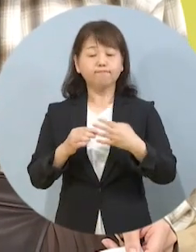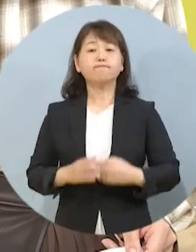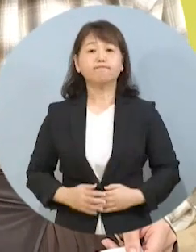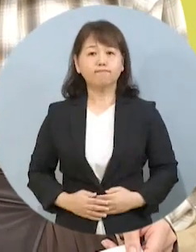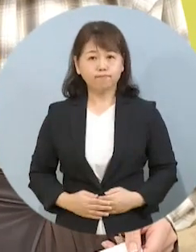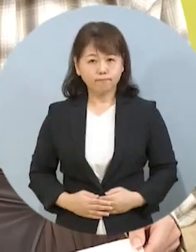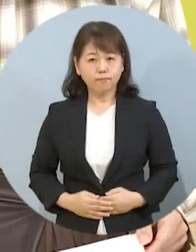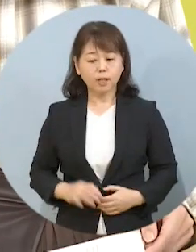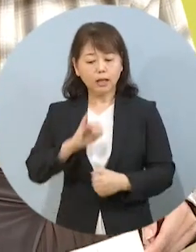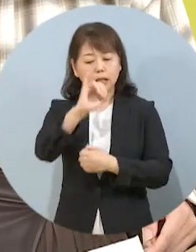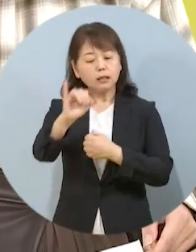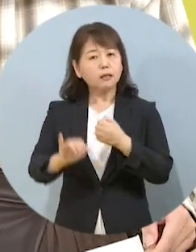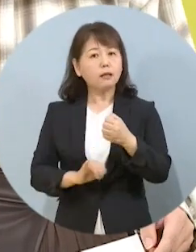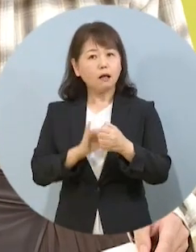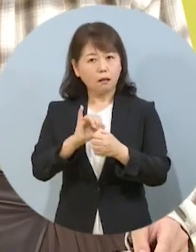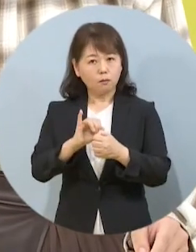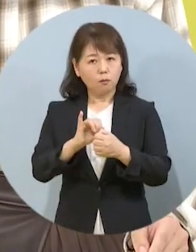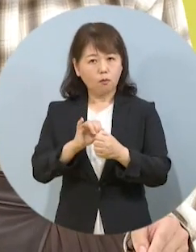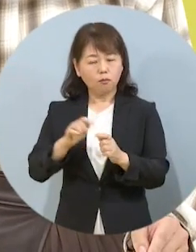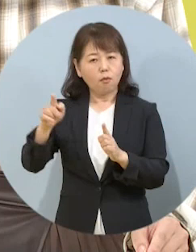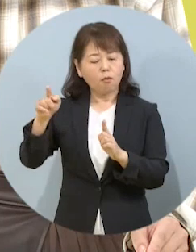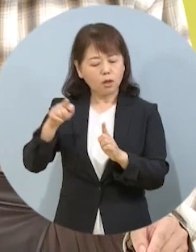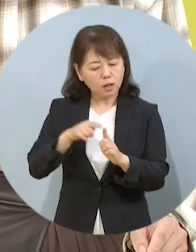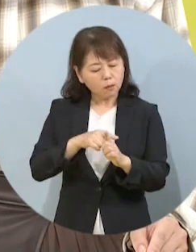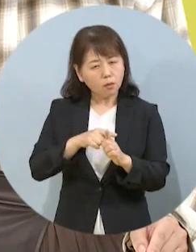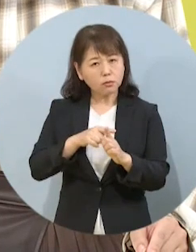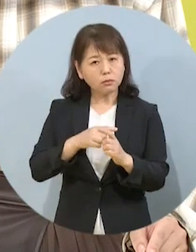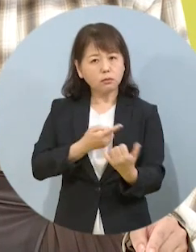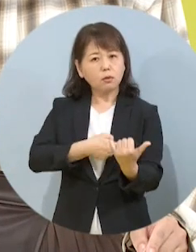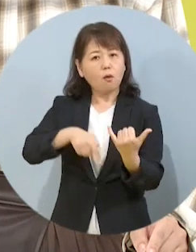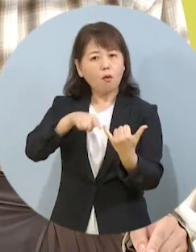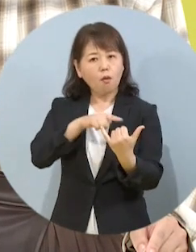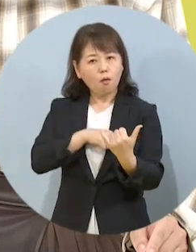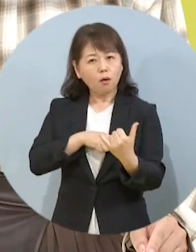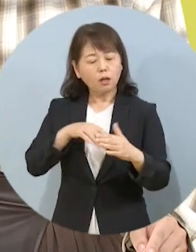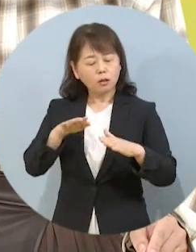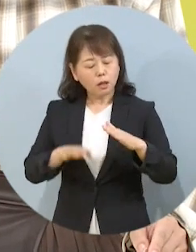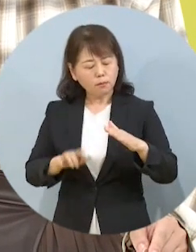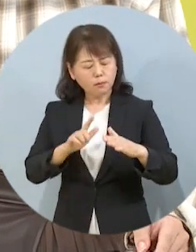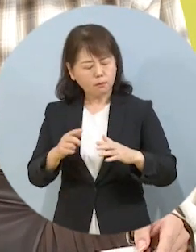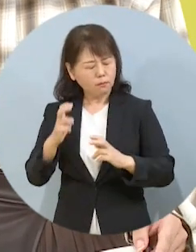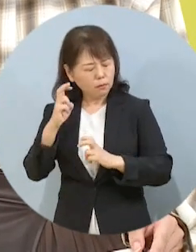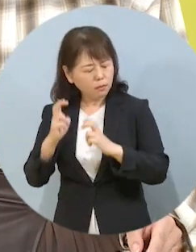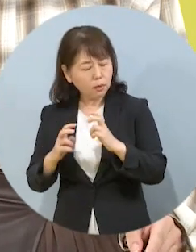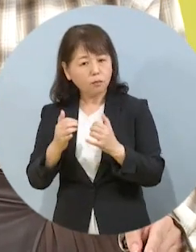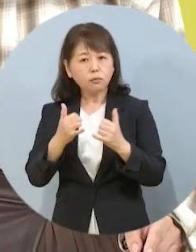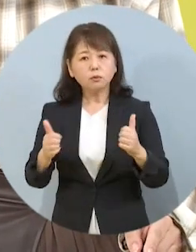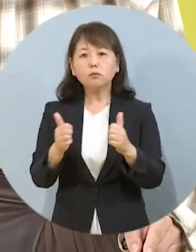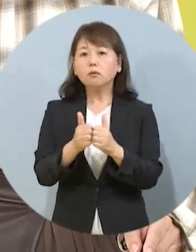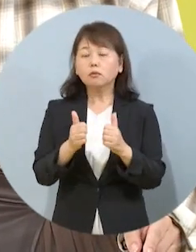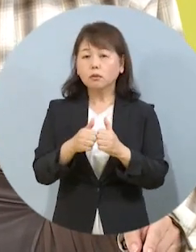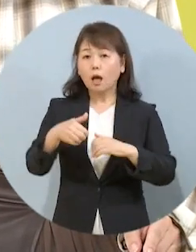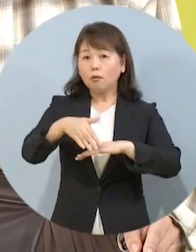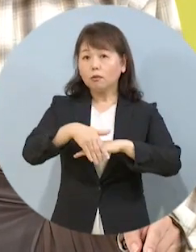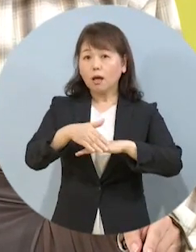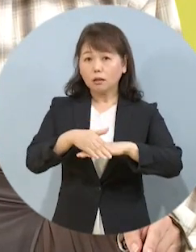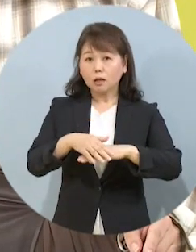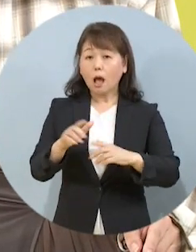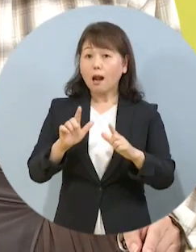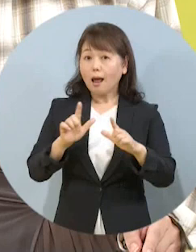都はインターネット上の誹謗中傷や人権侵害などに対する相談を LINE で受け付けます。